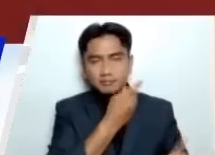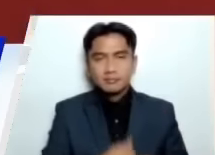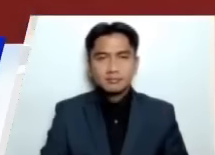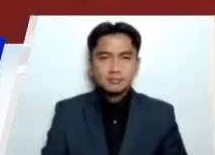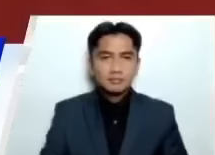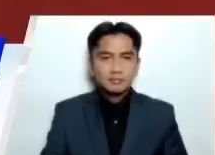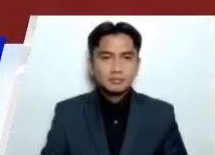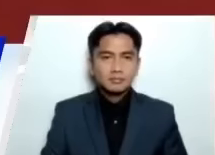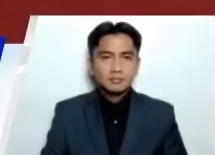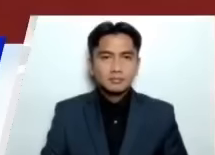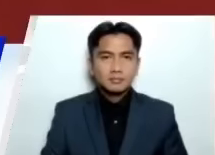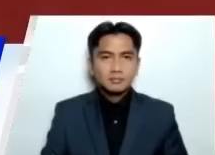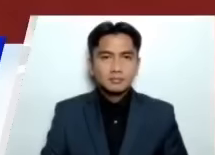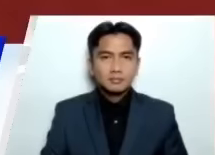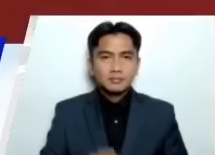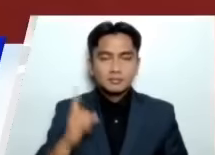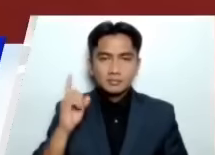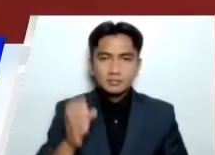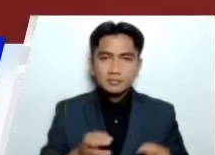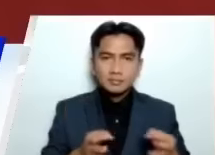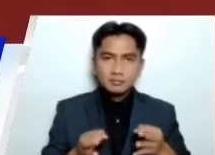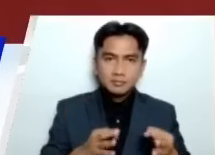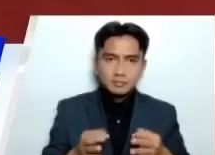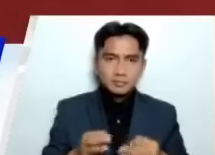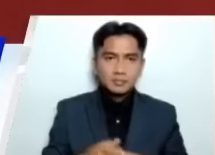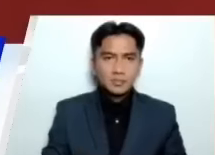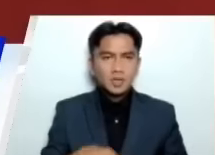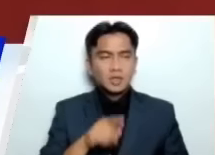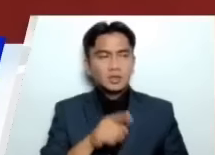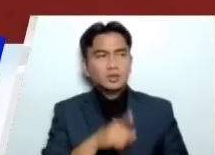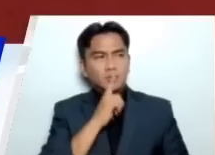Kay Inday, wala yun. Inday, kaya niya yan.